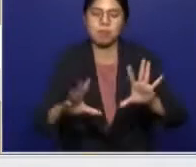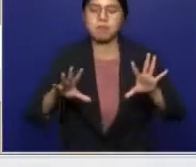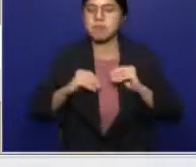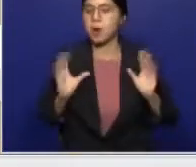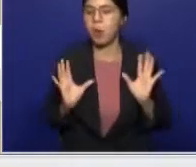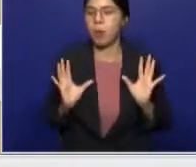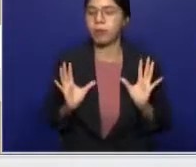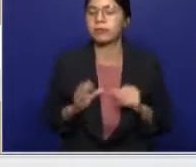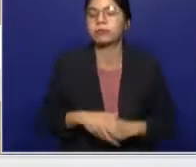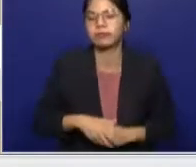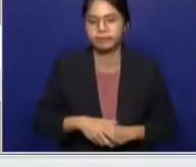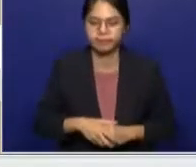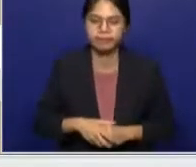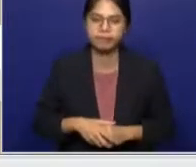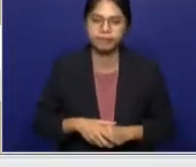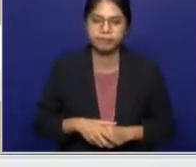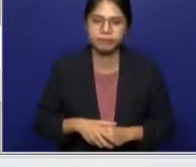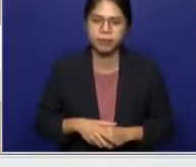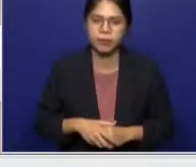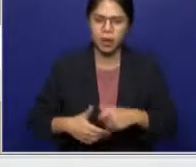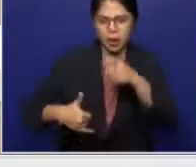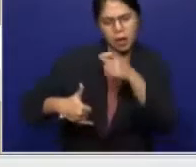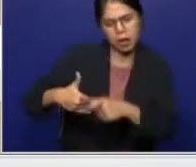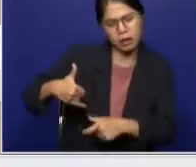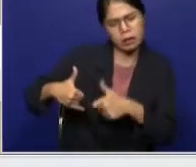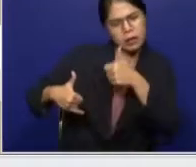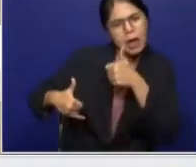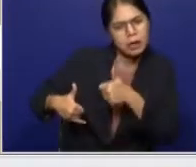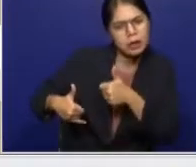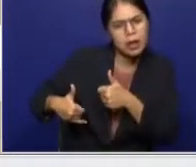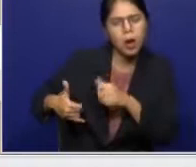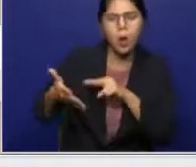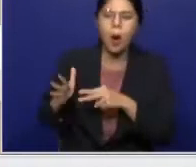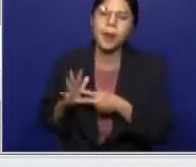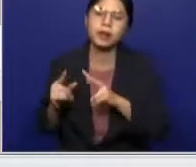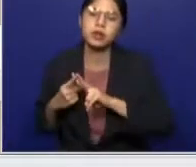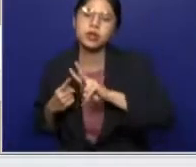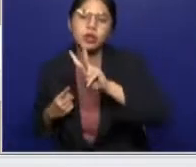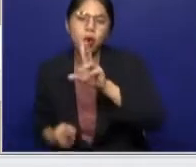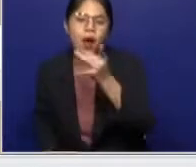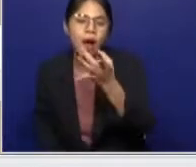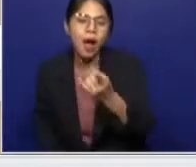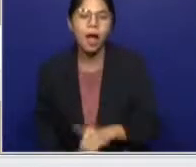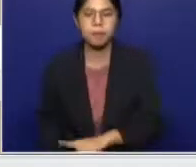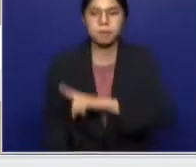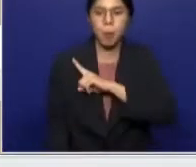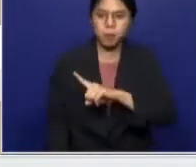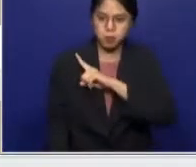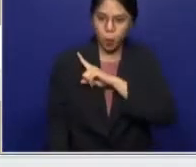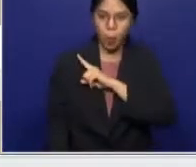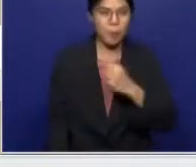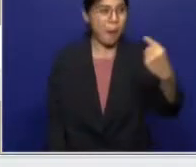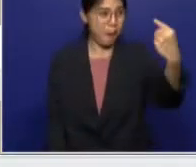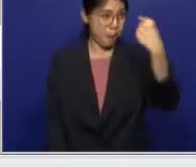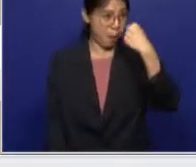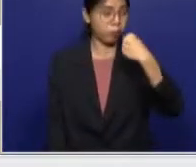ครับคำว่านิสัยดีความหมายที่สองก็คือต้องเป็นคนรับผิดชอบต่อหน้าที่มีงานมีหน้าที่รับผิด